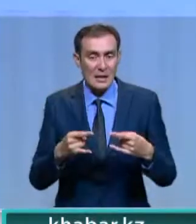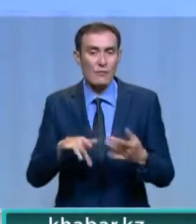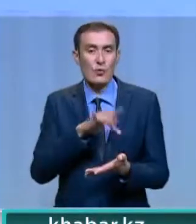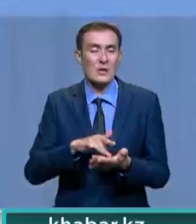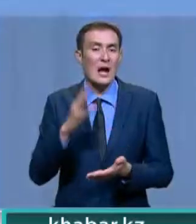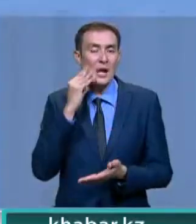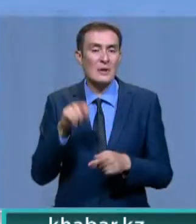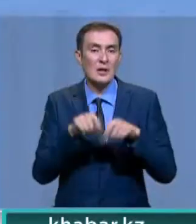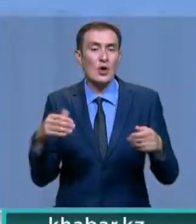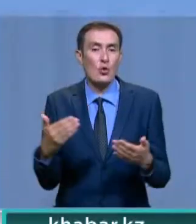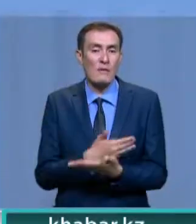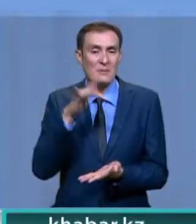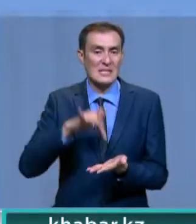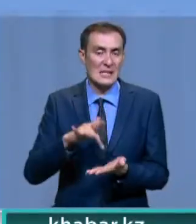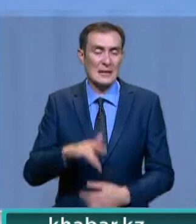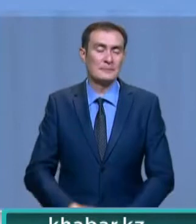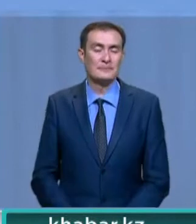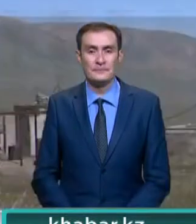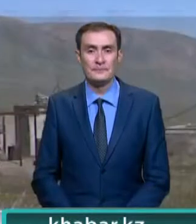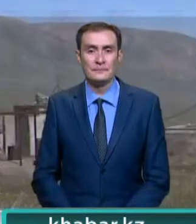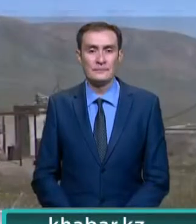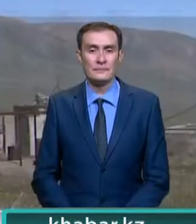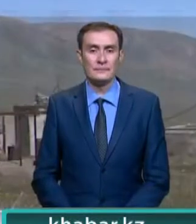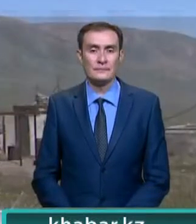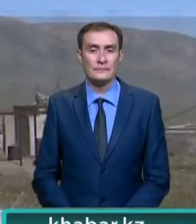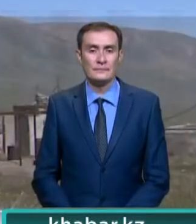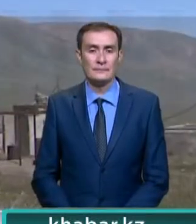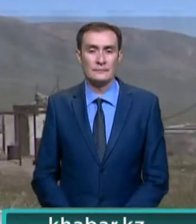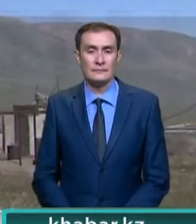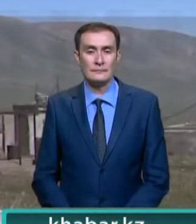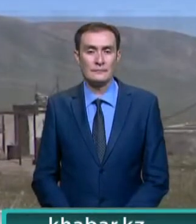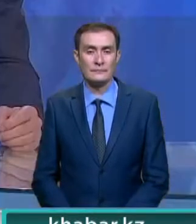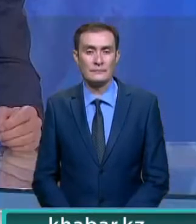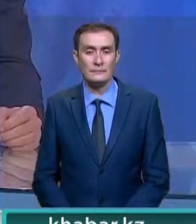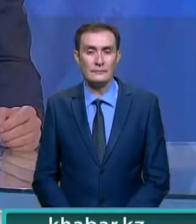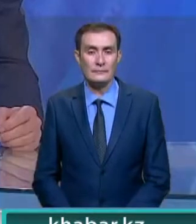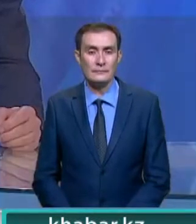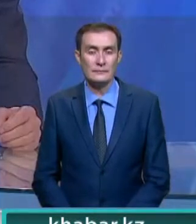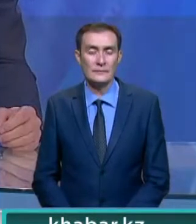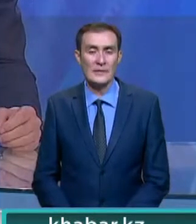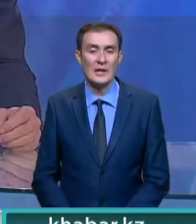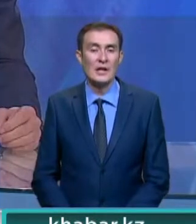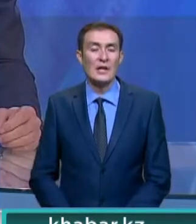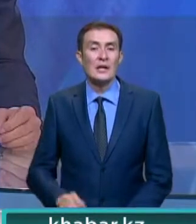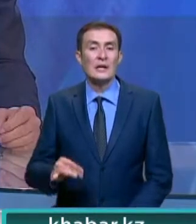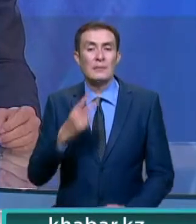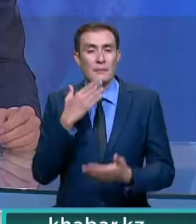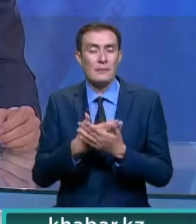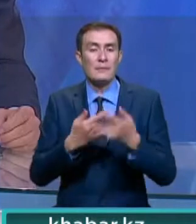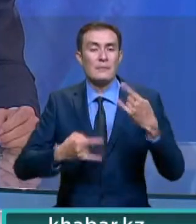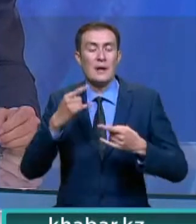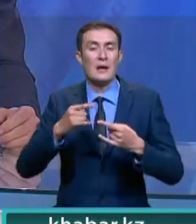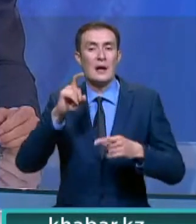создаваемом сейчас новом дата-центре. Григорий Беденко, Эдуард Кон. Итоги дня. Алматинская область. И в завершении выпуска о премьере